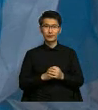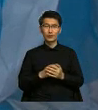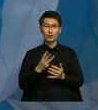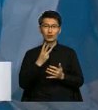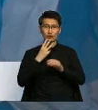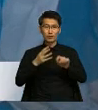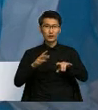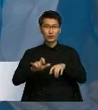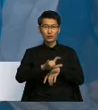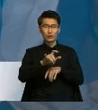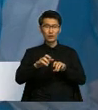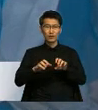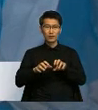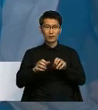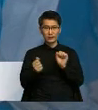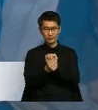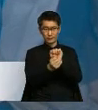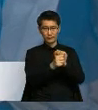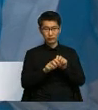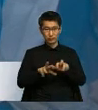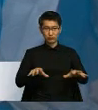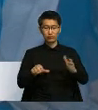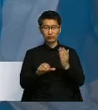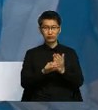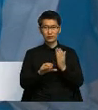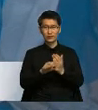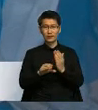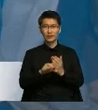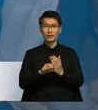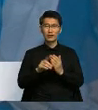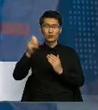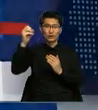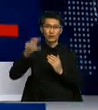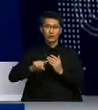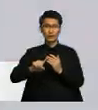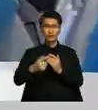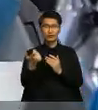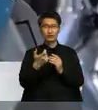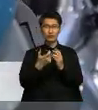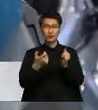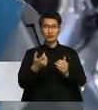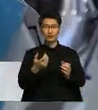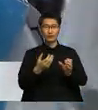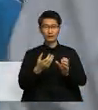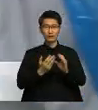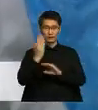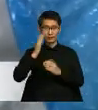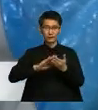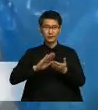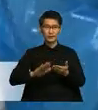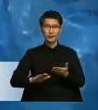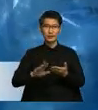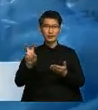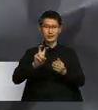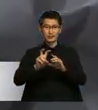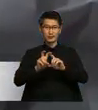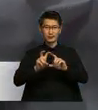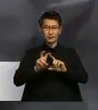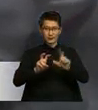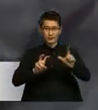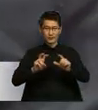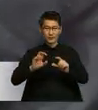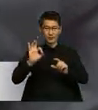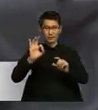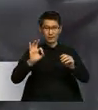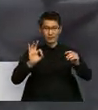수도권에서 코론 알고 감염이 확산되는 가운데 고양시 누적 확진 자가 160 명을 넘어섰습니다 20일 0시 기준